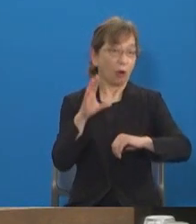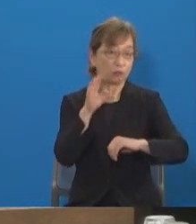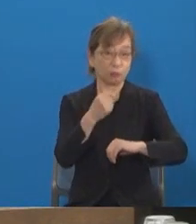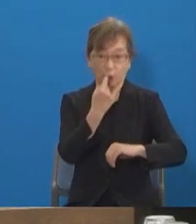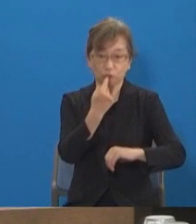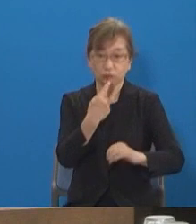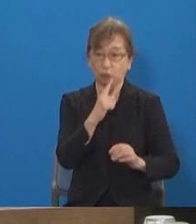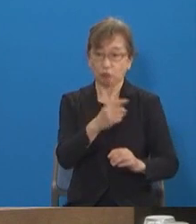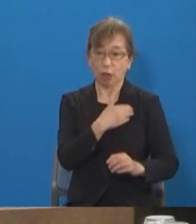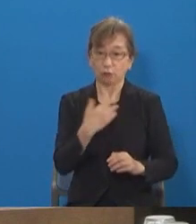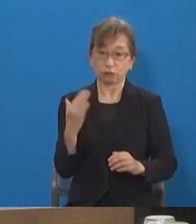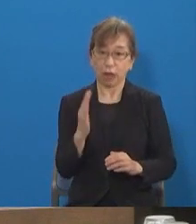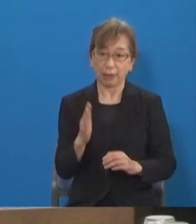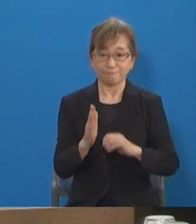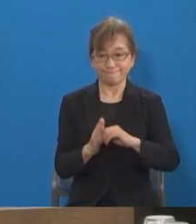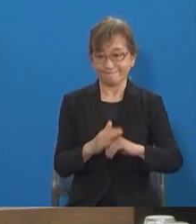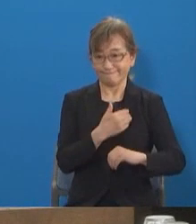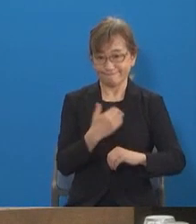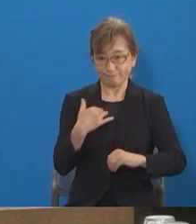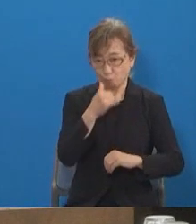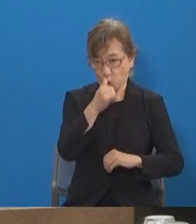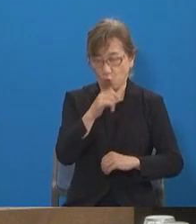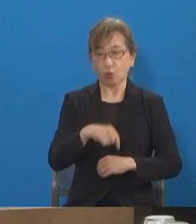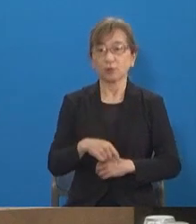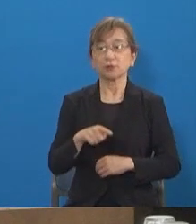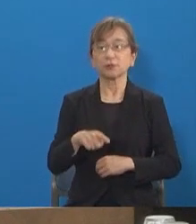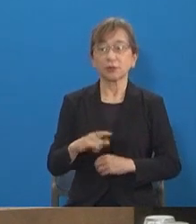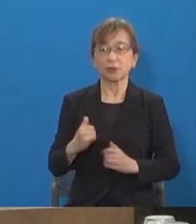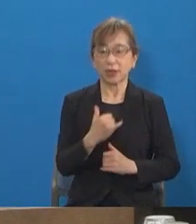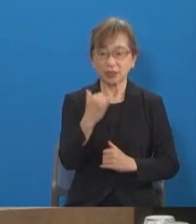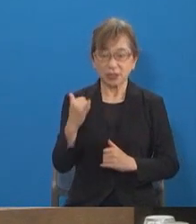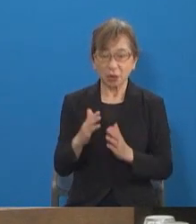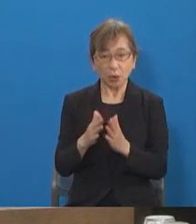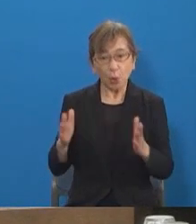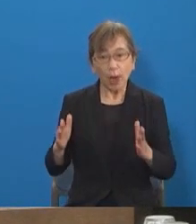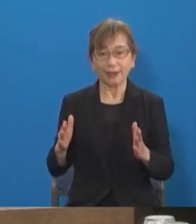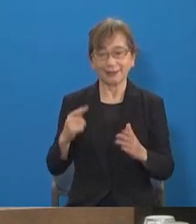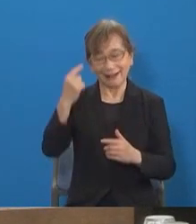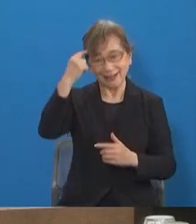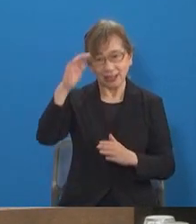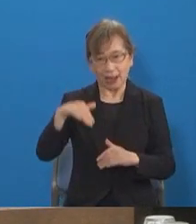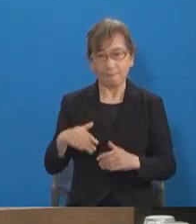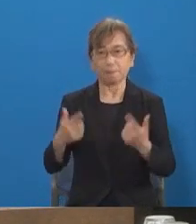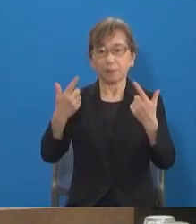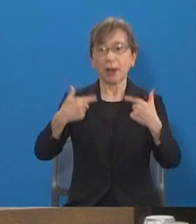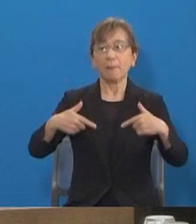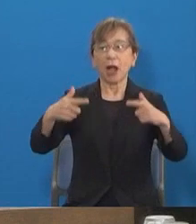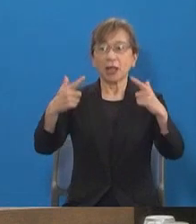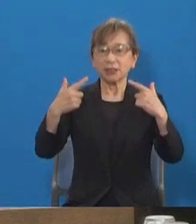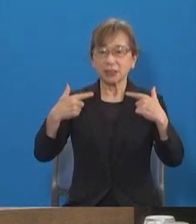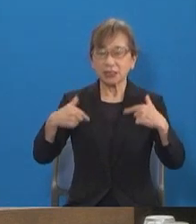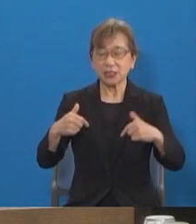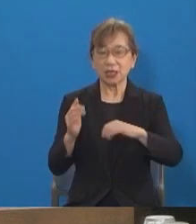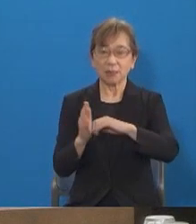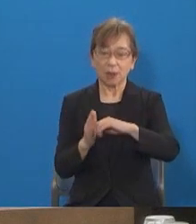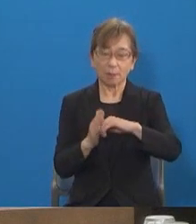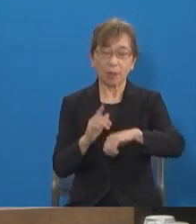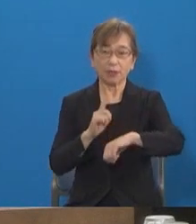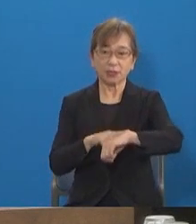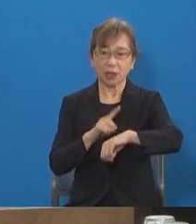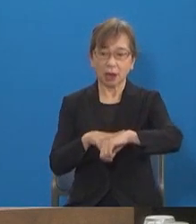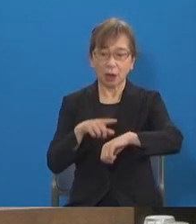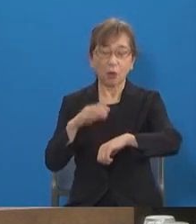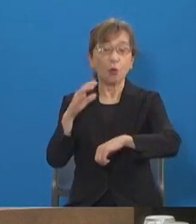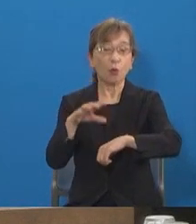ようになり、人生の広がりを感じています。また毎日一定の調理時間を確